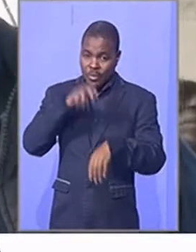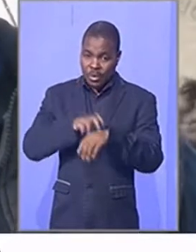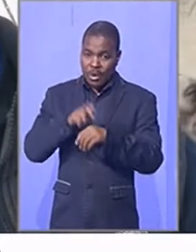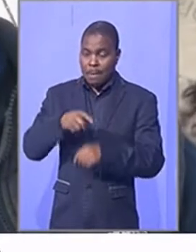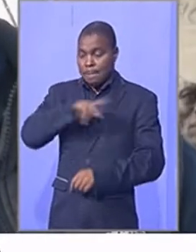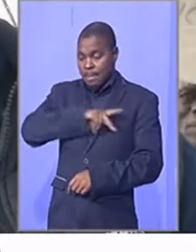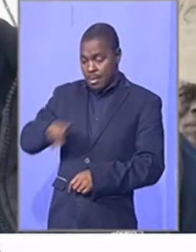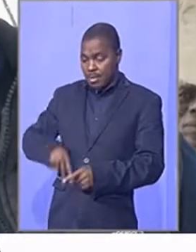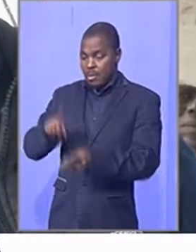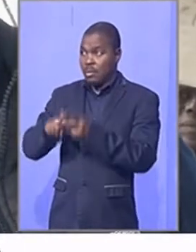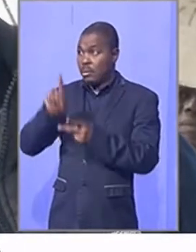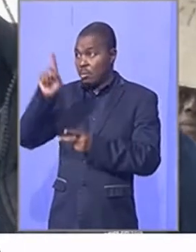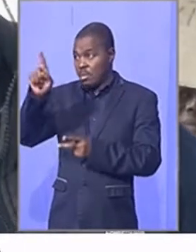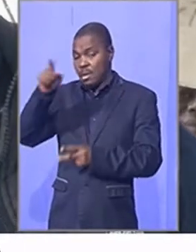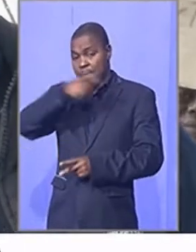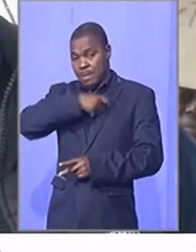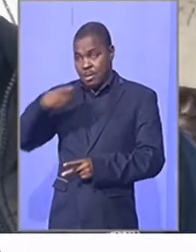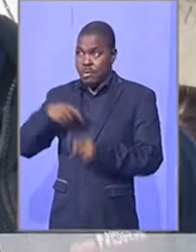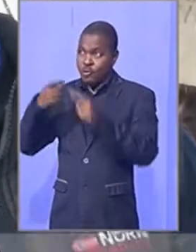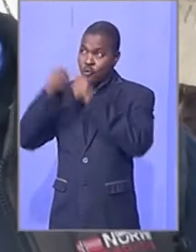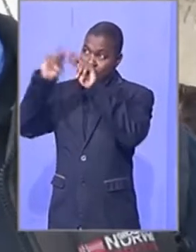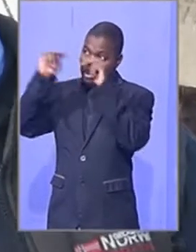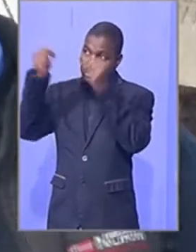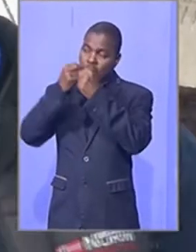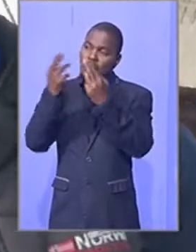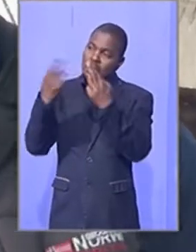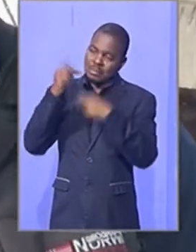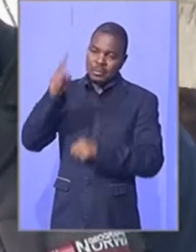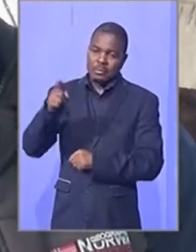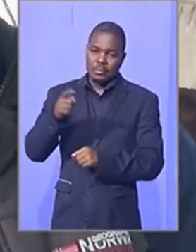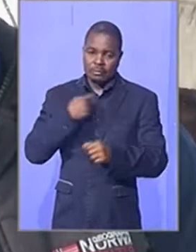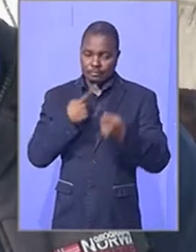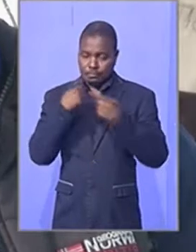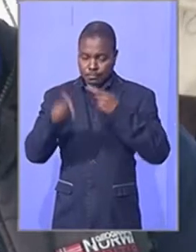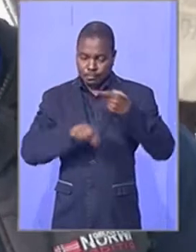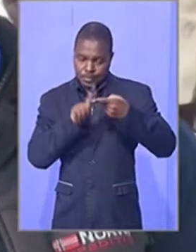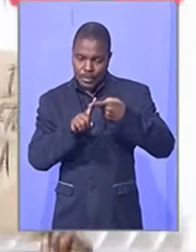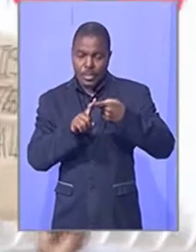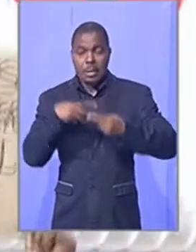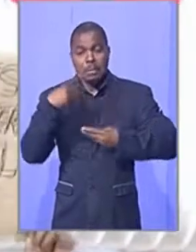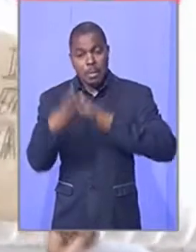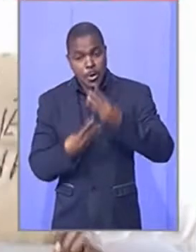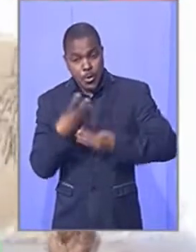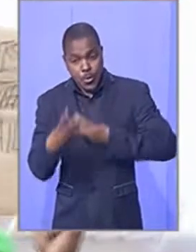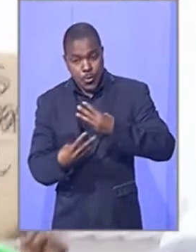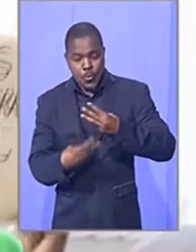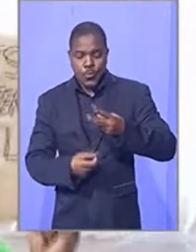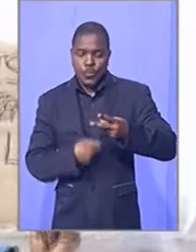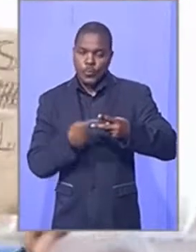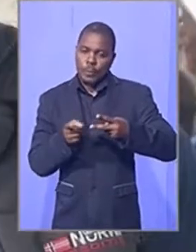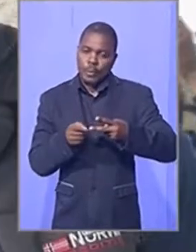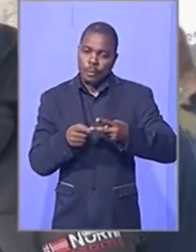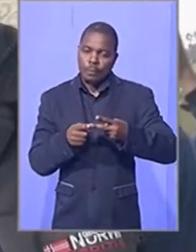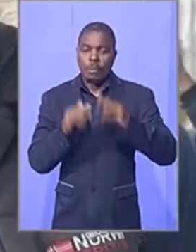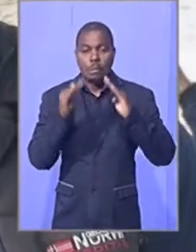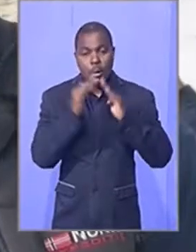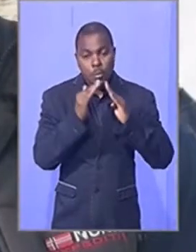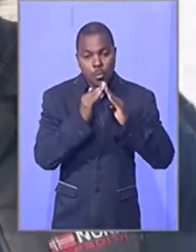president kwa national. Dilo tsa rona ke mebereko, ke